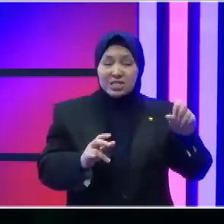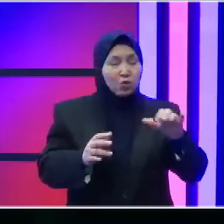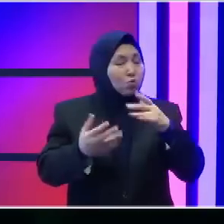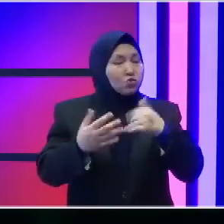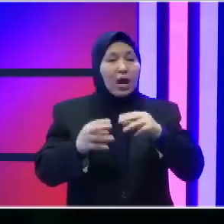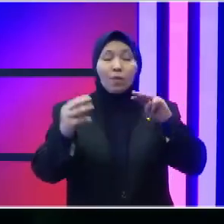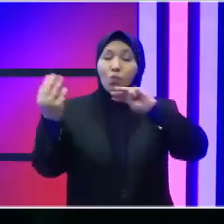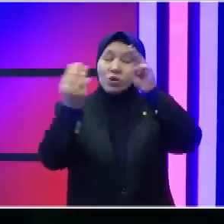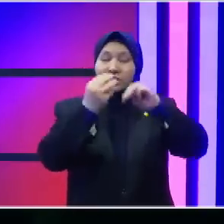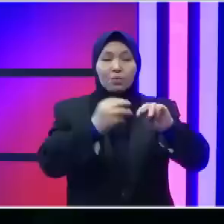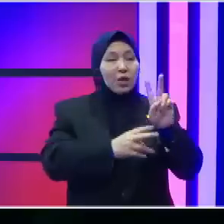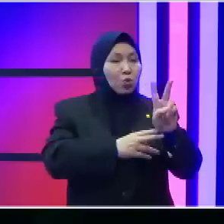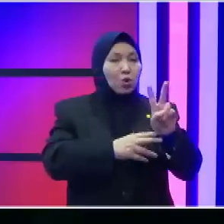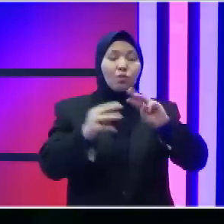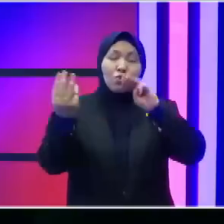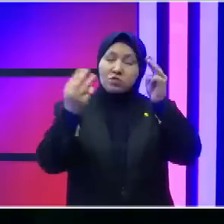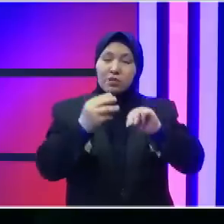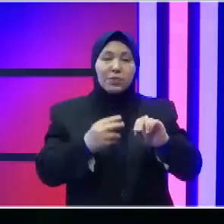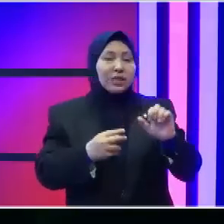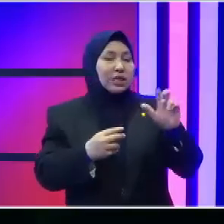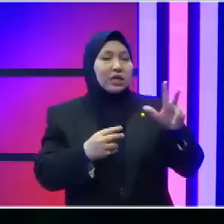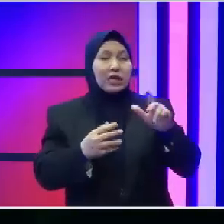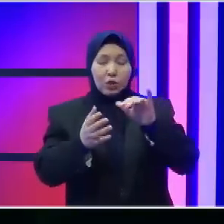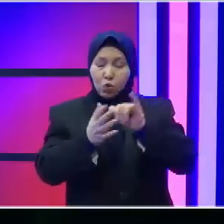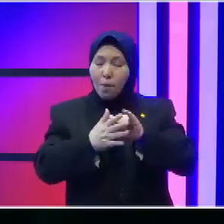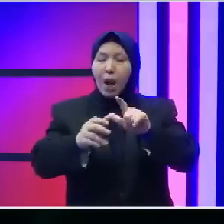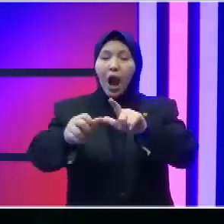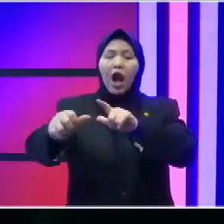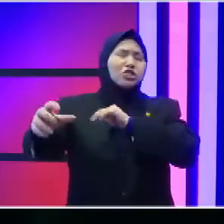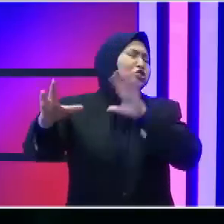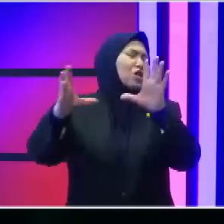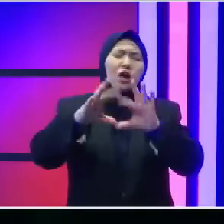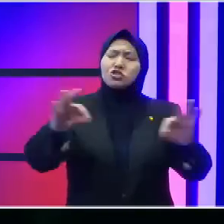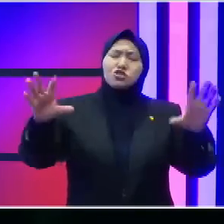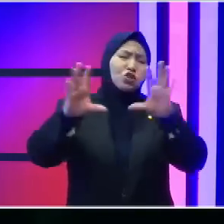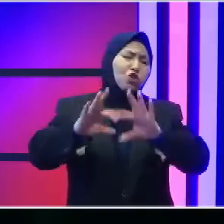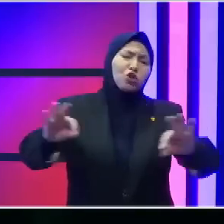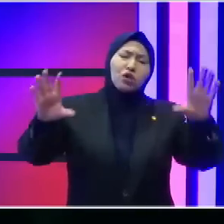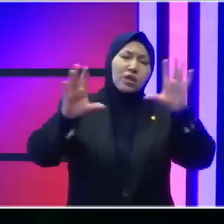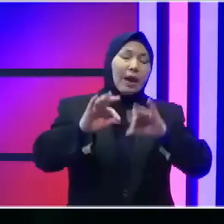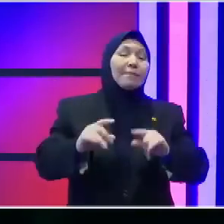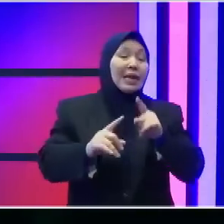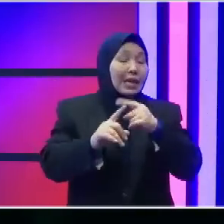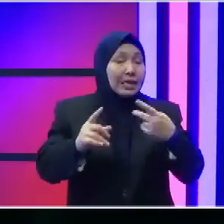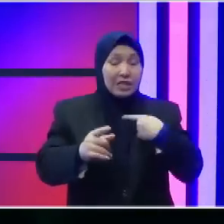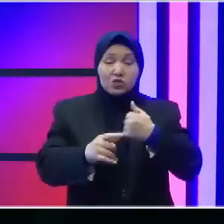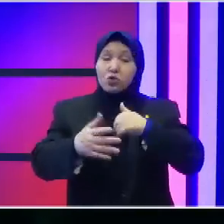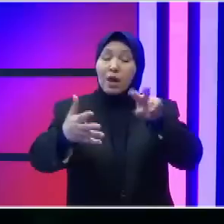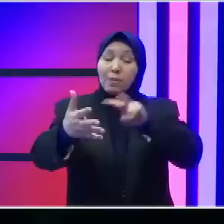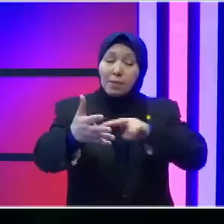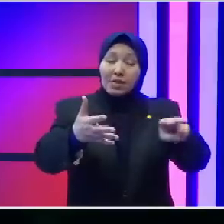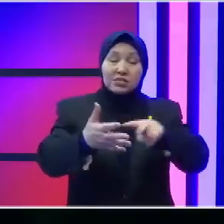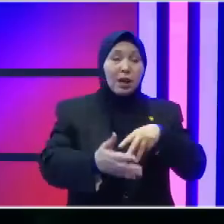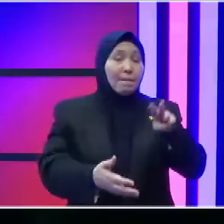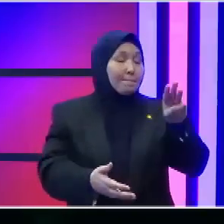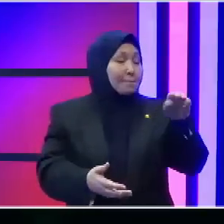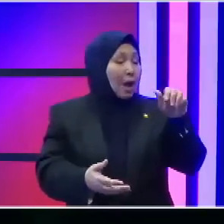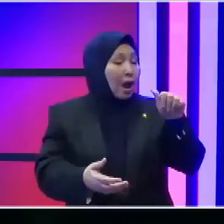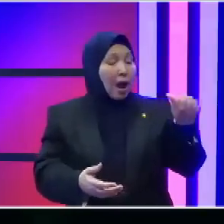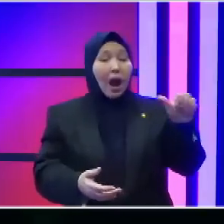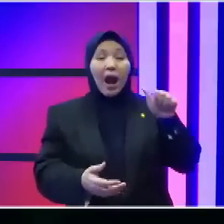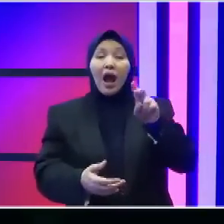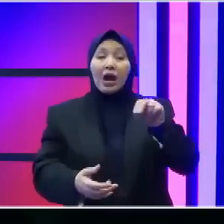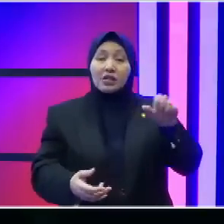musim kedua, musim ketiga lah. Ini musim pertama Ustaz ya. Panjang ceritanya. Jadi bila kita dah membaca ma anzalna alaikal